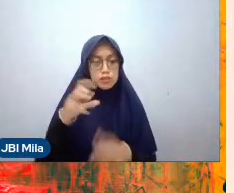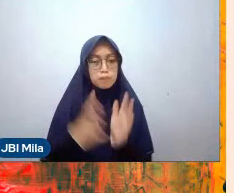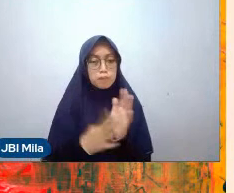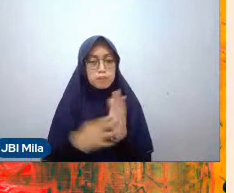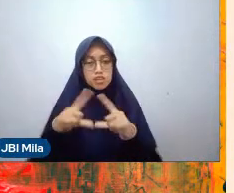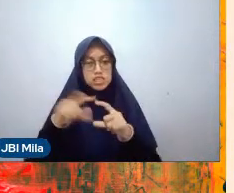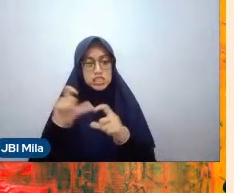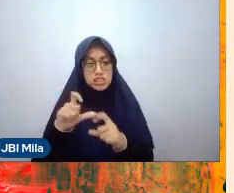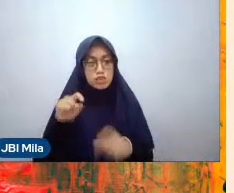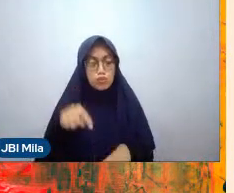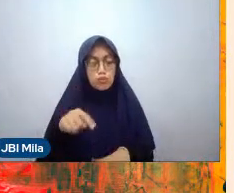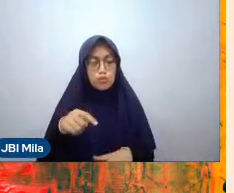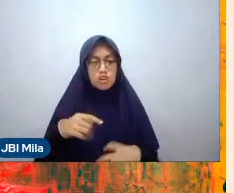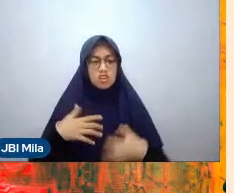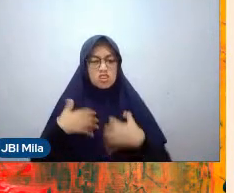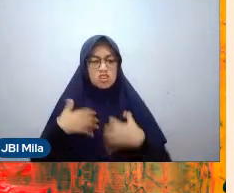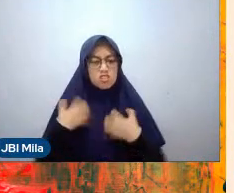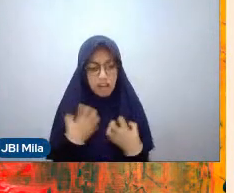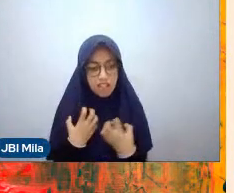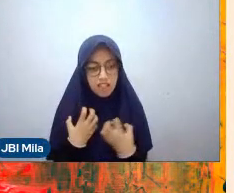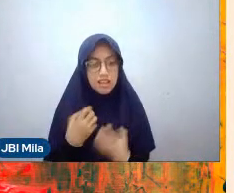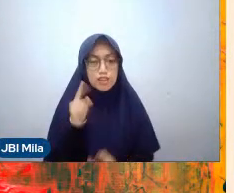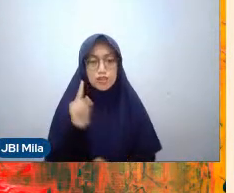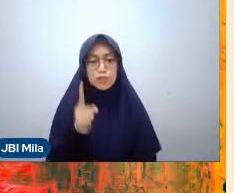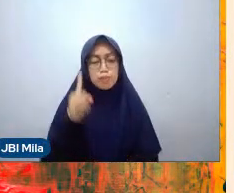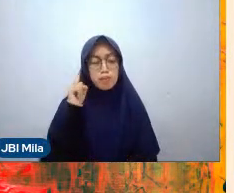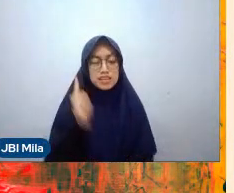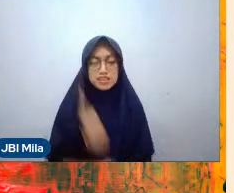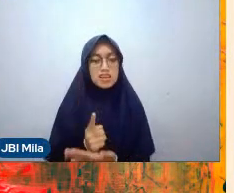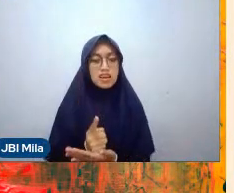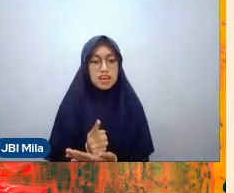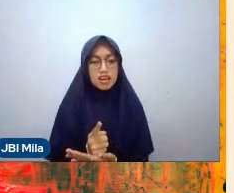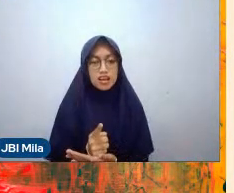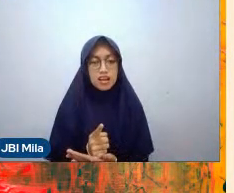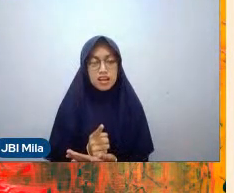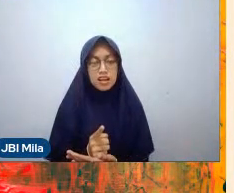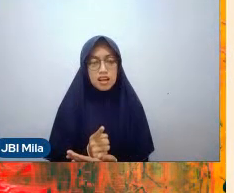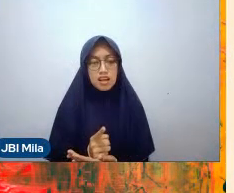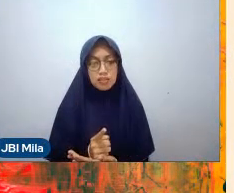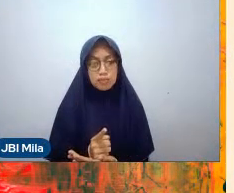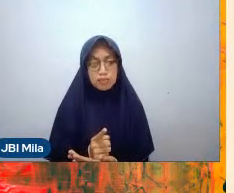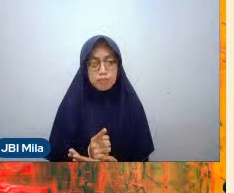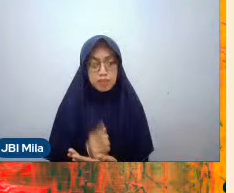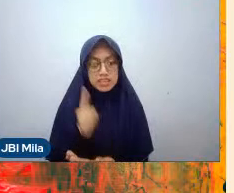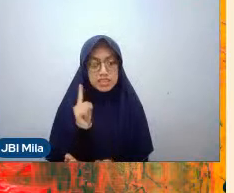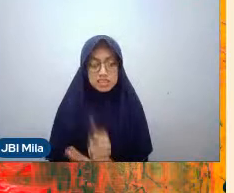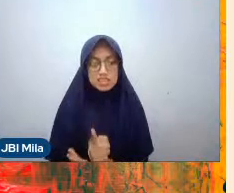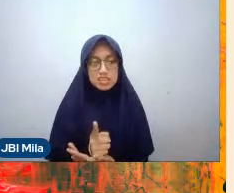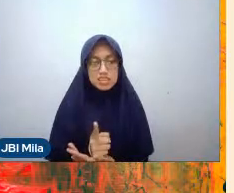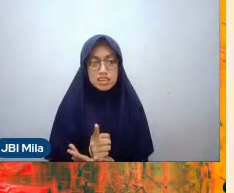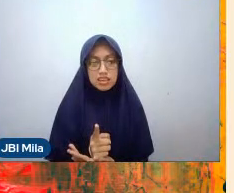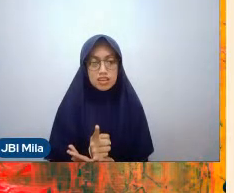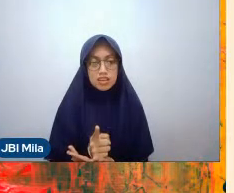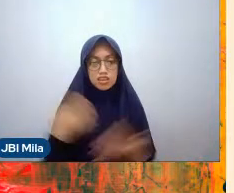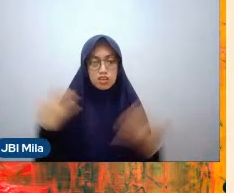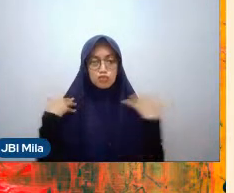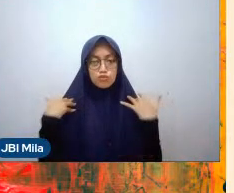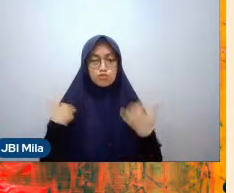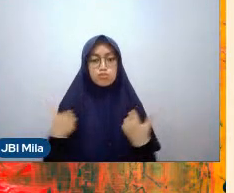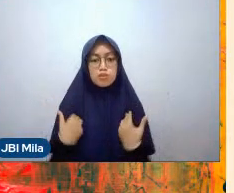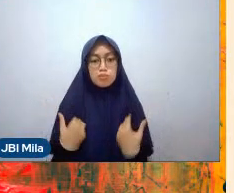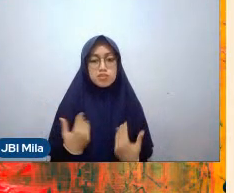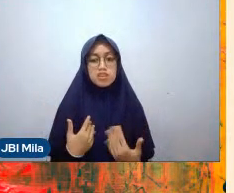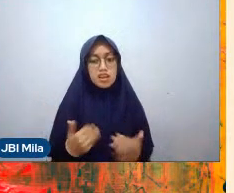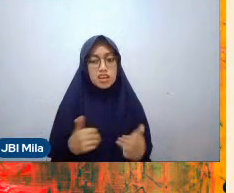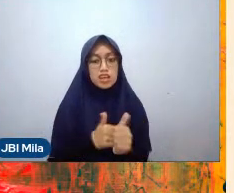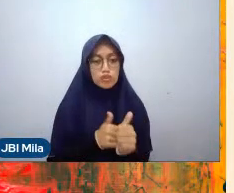seorang anak itu kesal, itu akan ada apa fisiologis yang menyertainya. Berarti